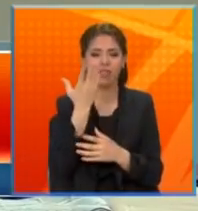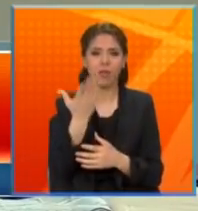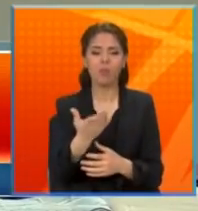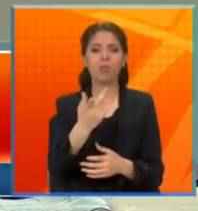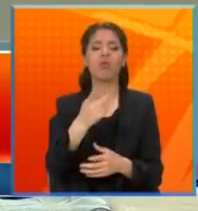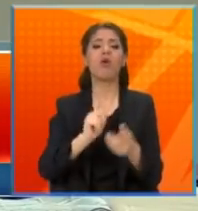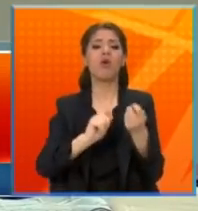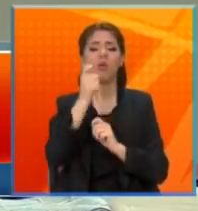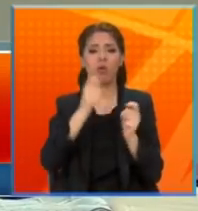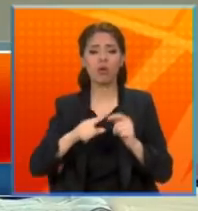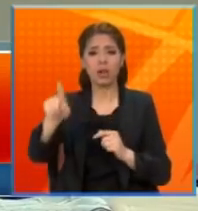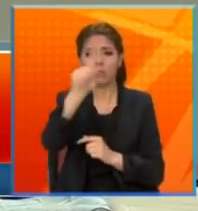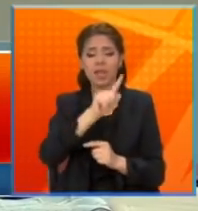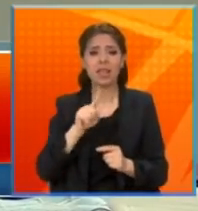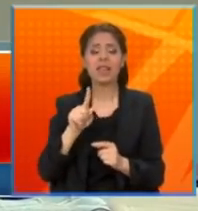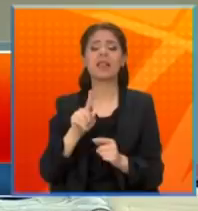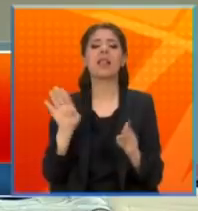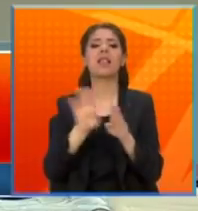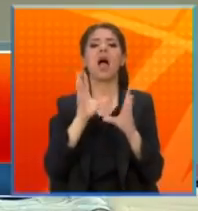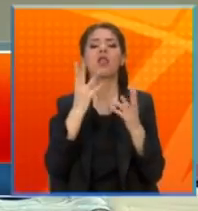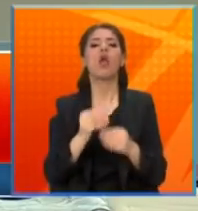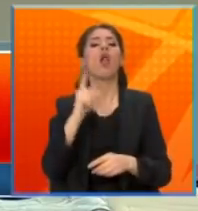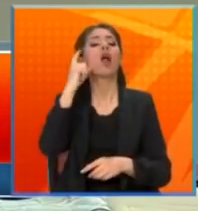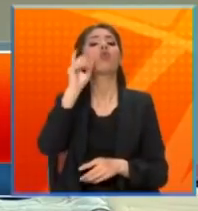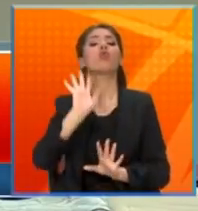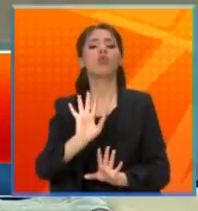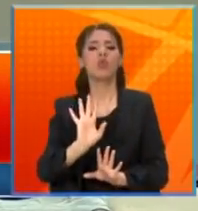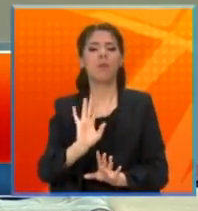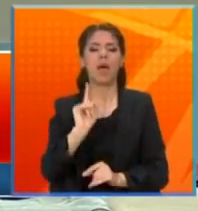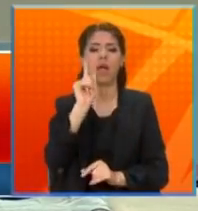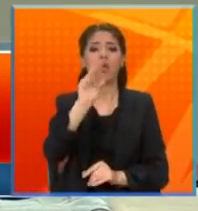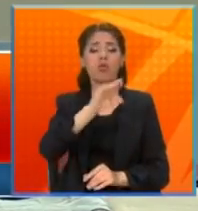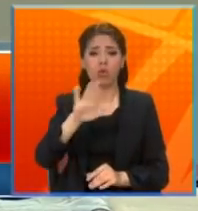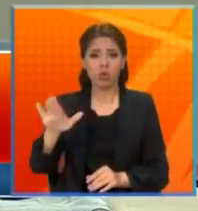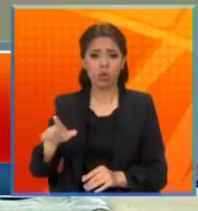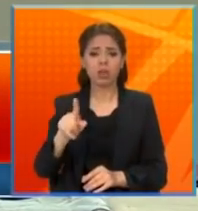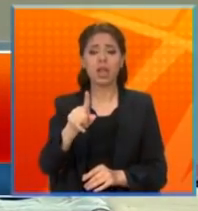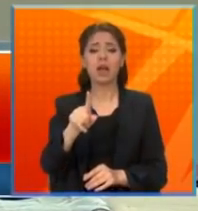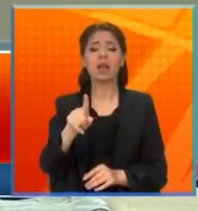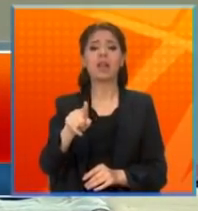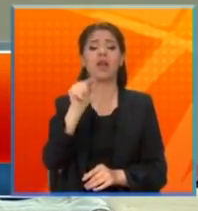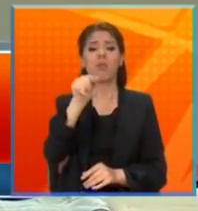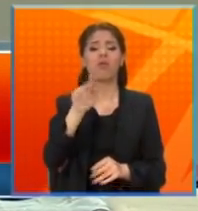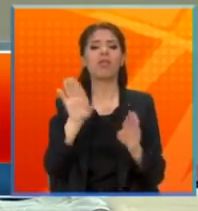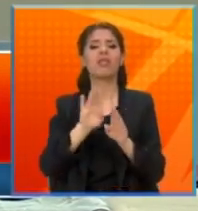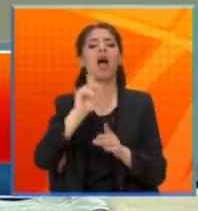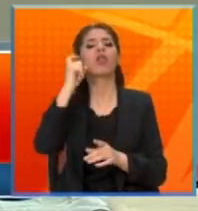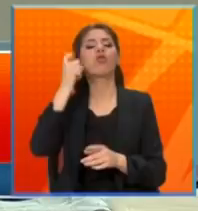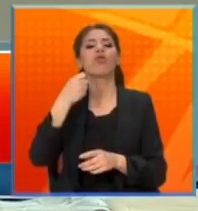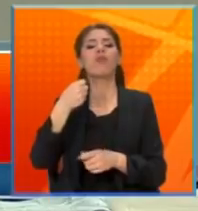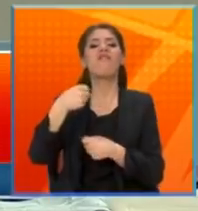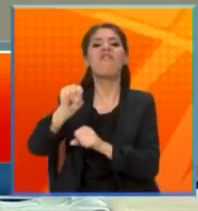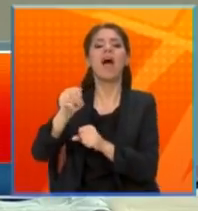Uygulamayı lütfen tatil olarak görmeyin. Çocuklarınızın da konuyu böyle